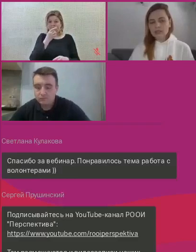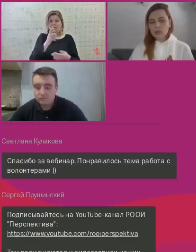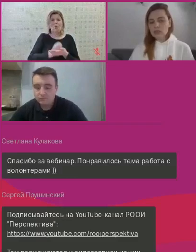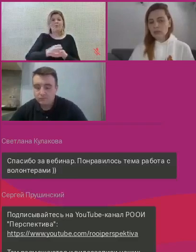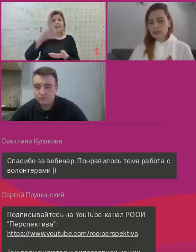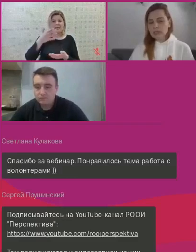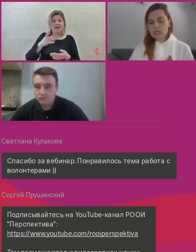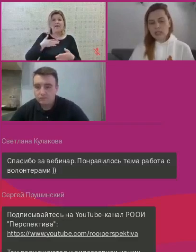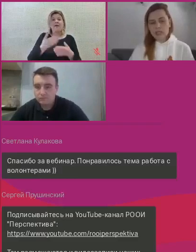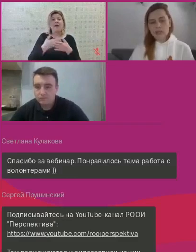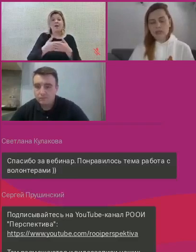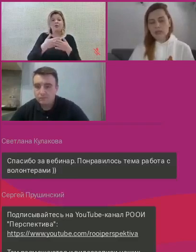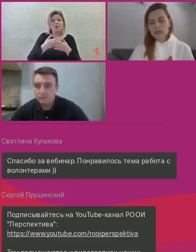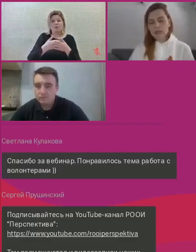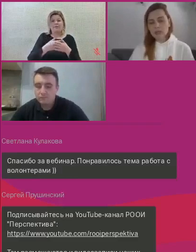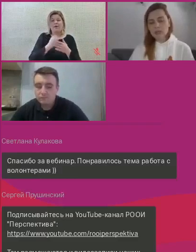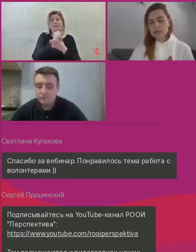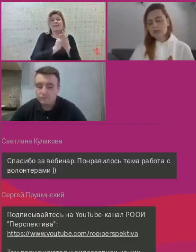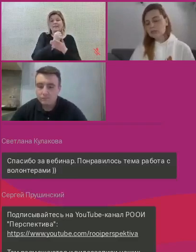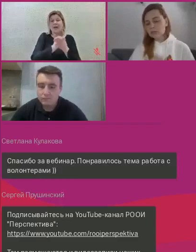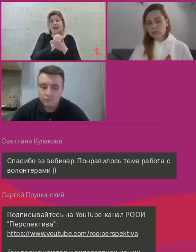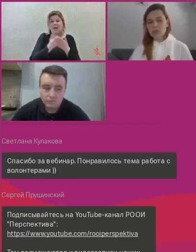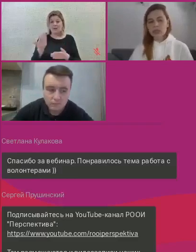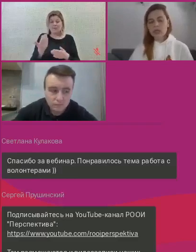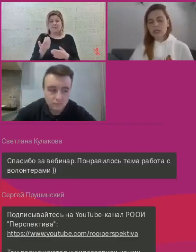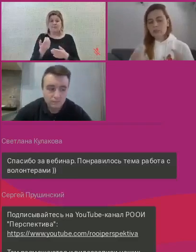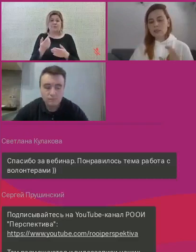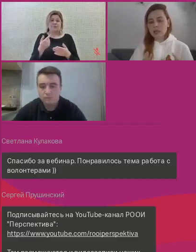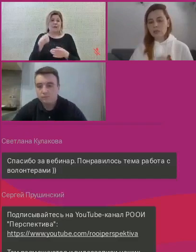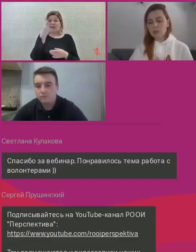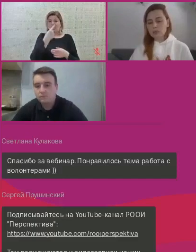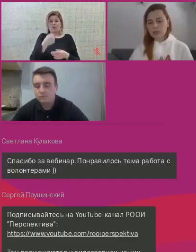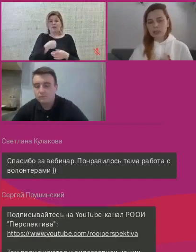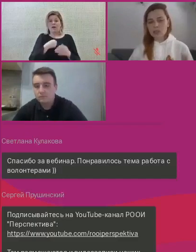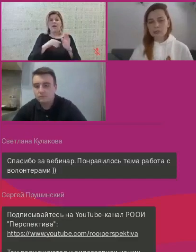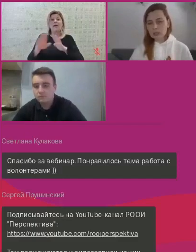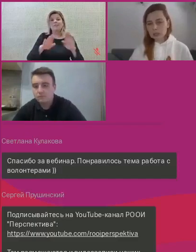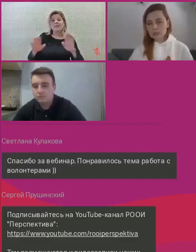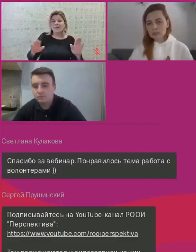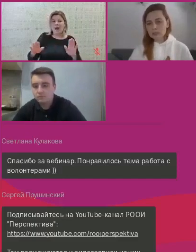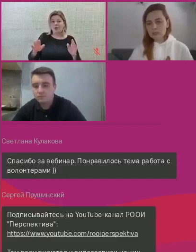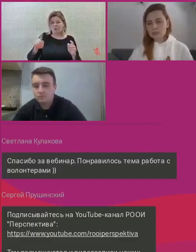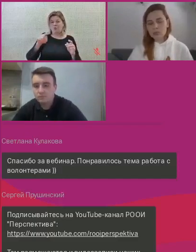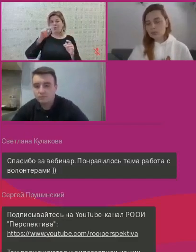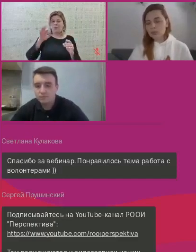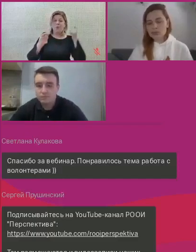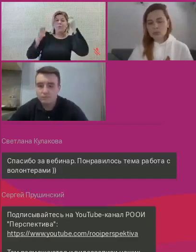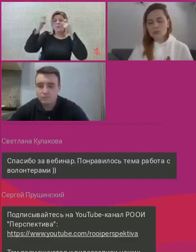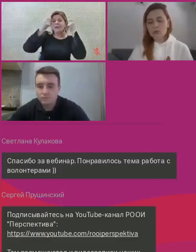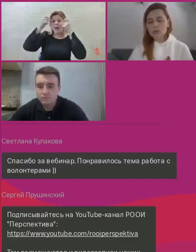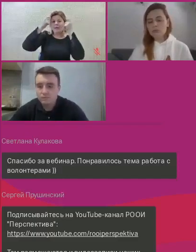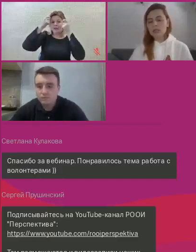оценки волонтерского потенциала, то есть, ну, лично я распределяю по психологическим типам,